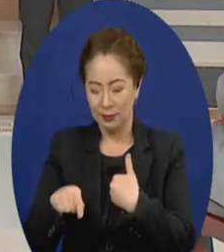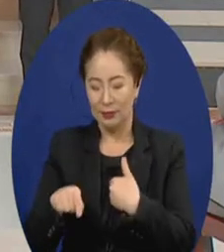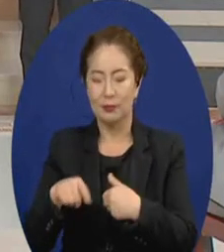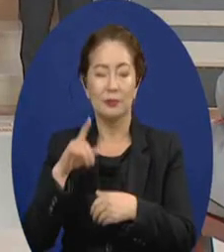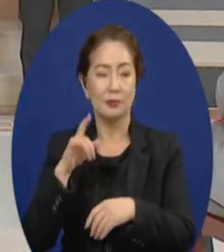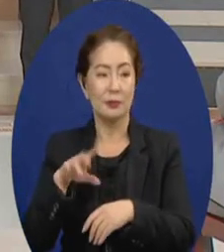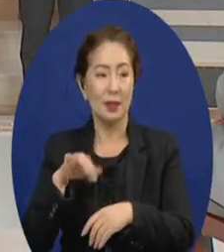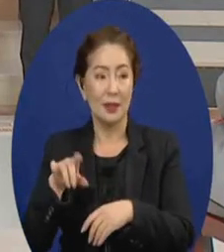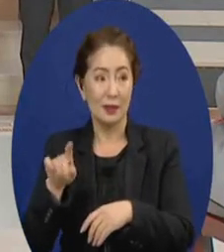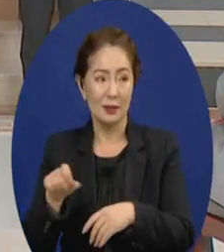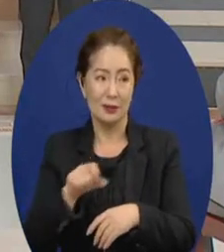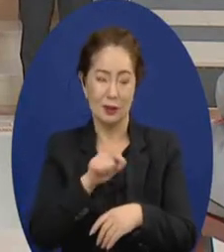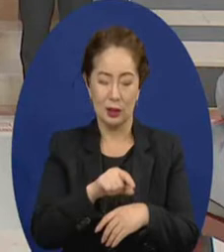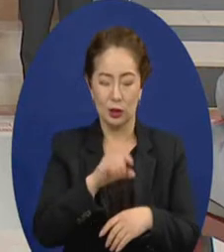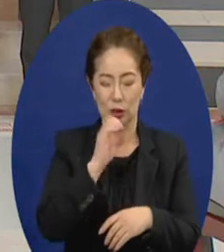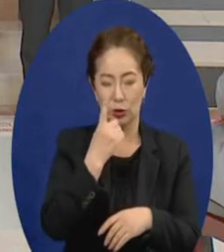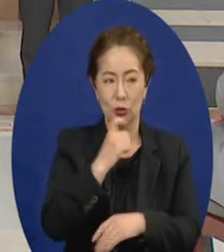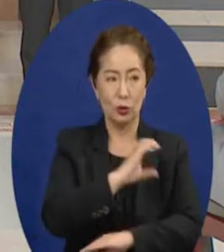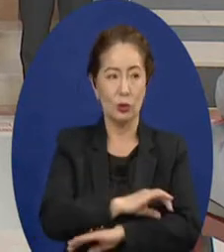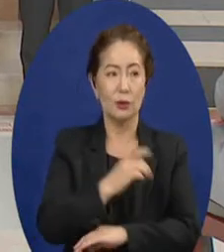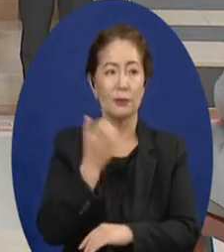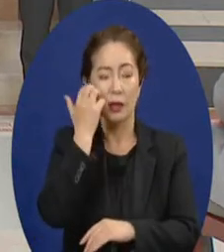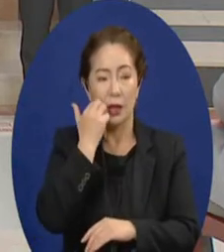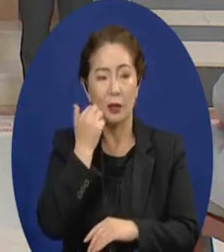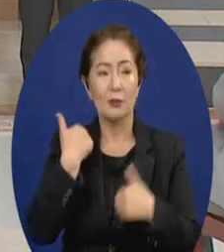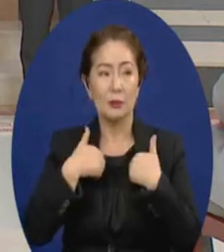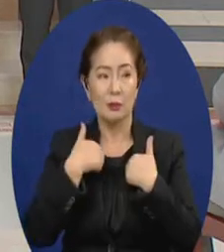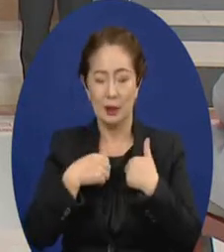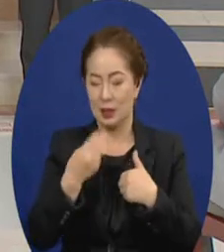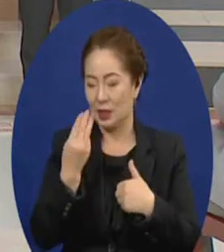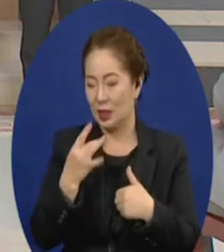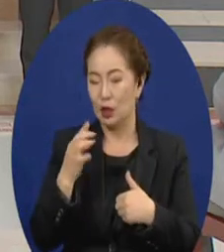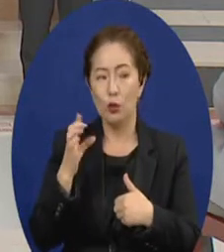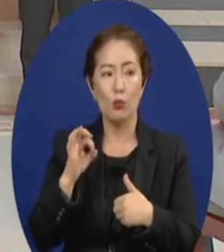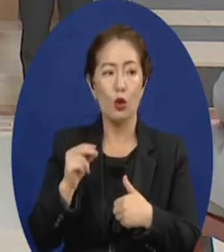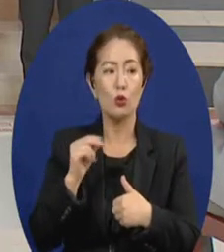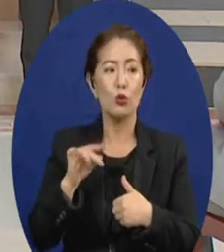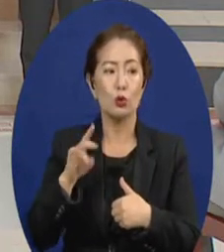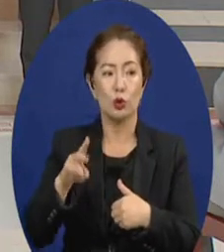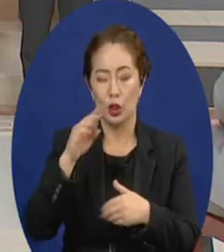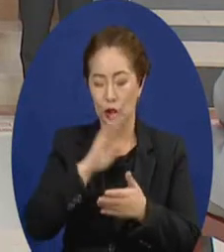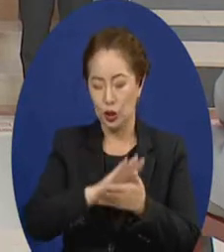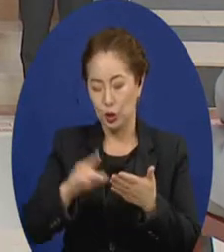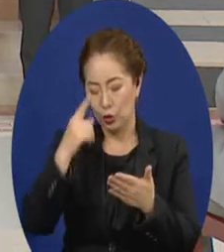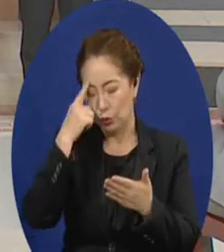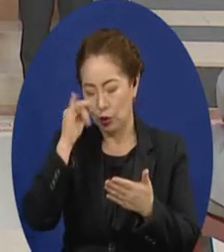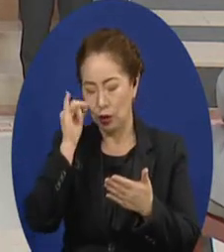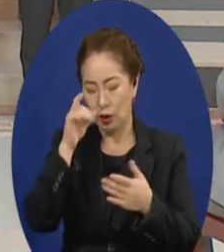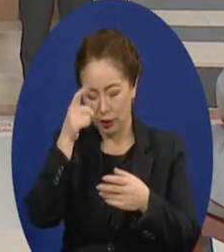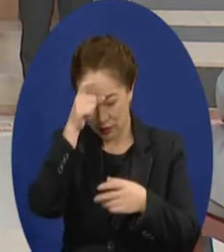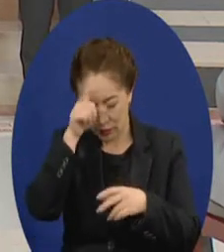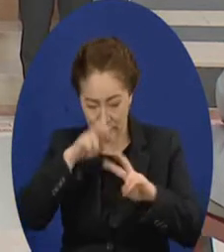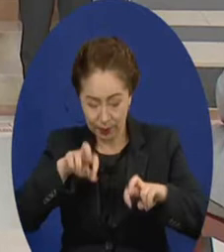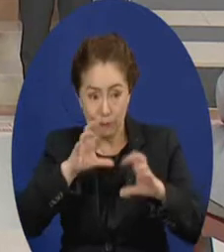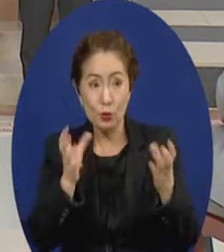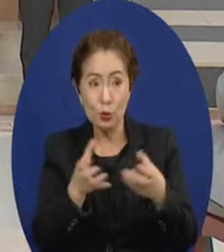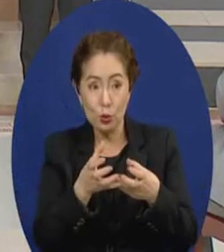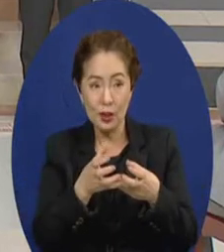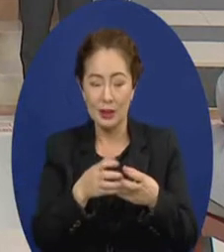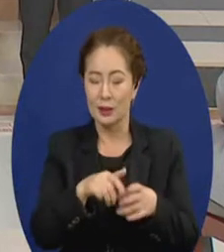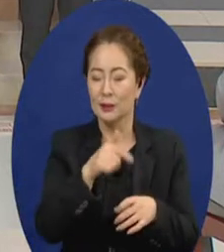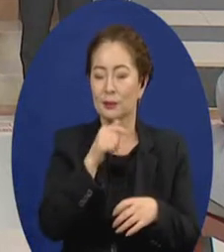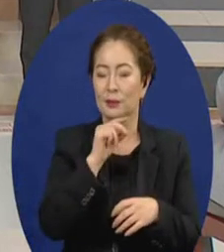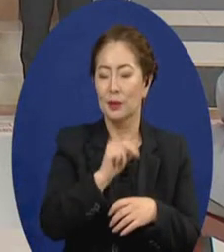сумын Ерөнхий боловсролын 1-р сургуулийн Ахмад багш Шарын Бор Чулуун, Шинэ Монгол Эрдмийн Хүрээлэн компаний ерөнхийлөгч